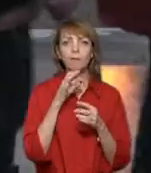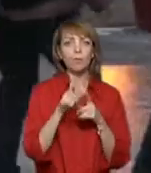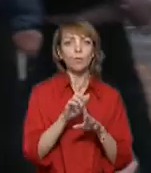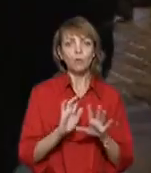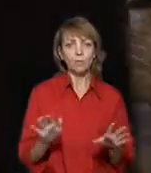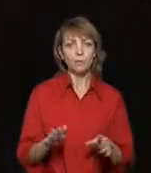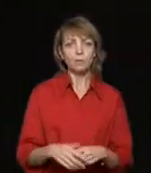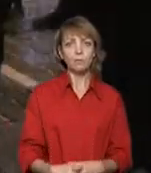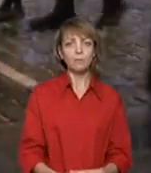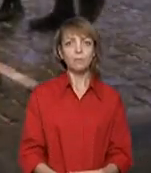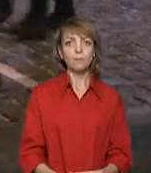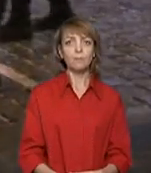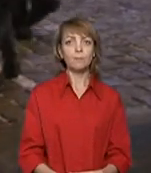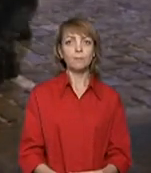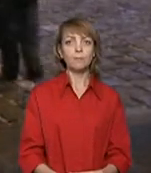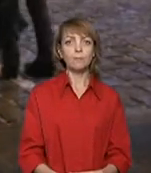відповідає.